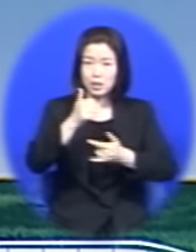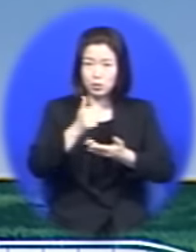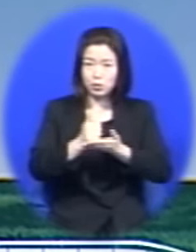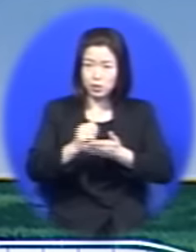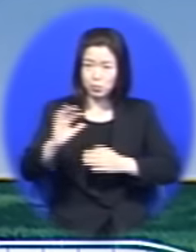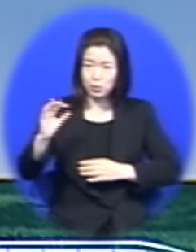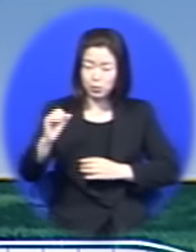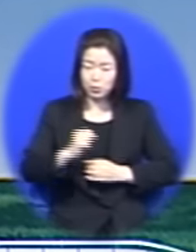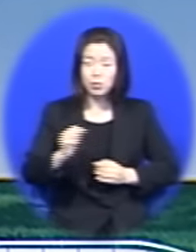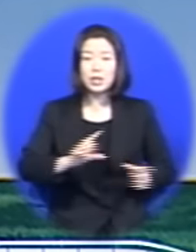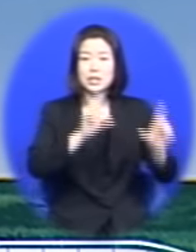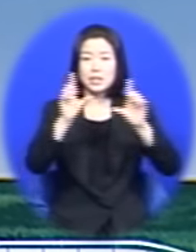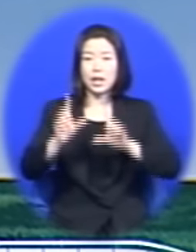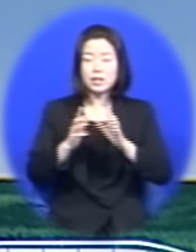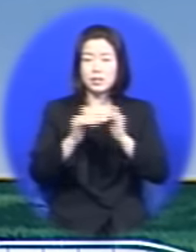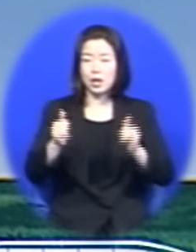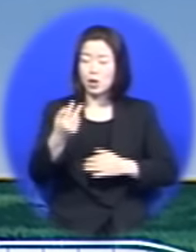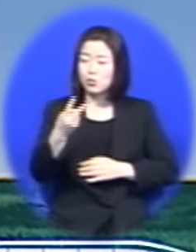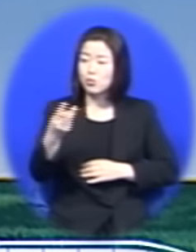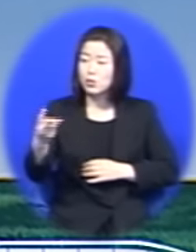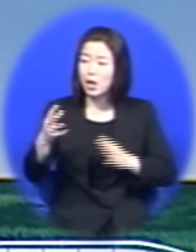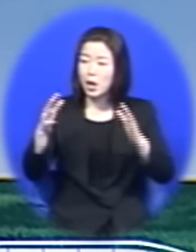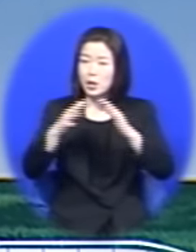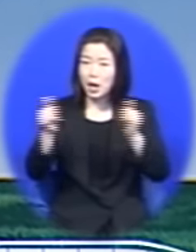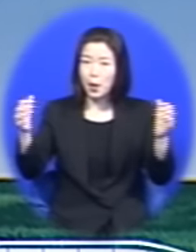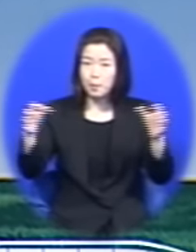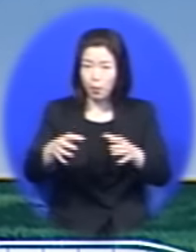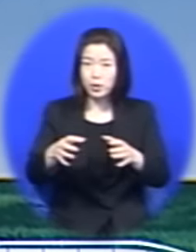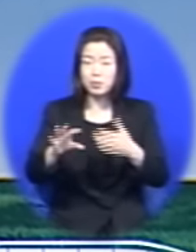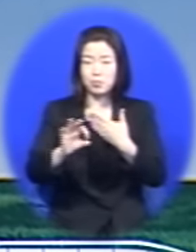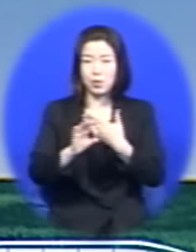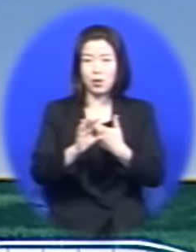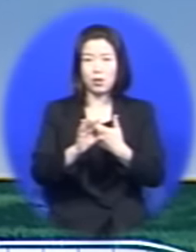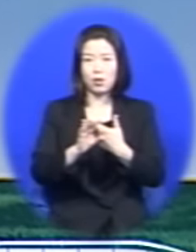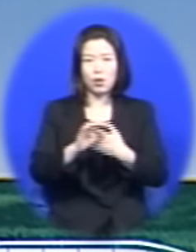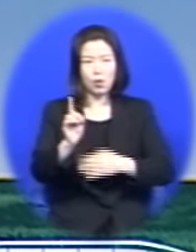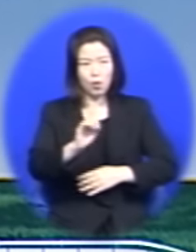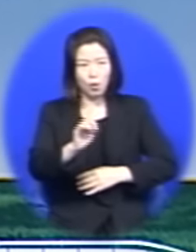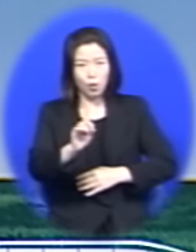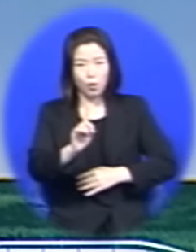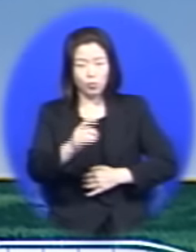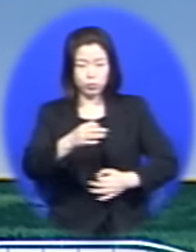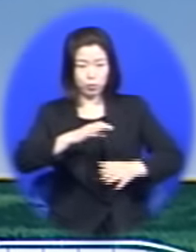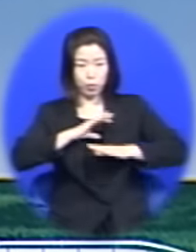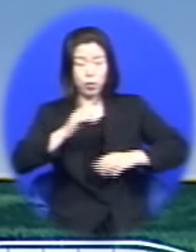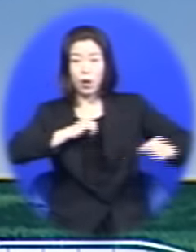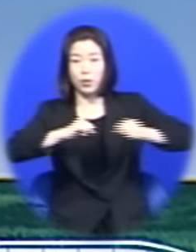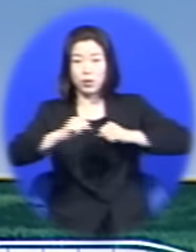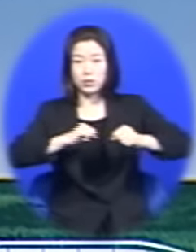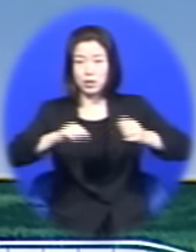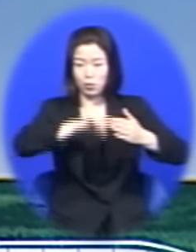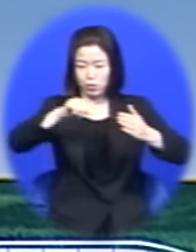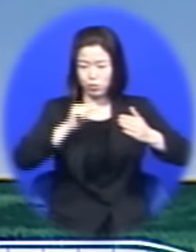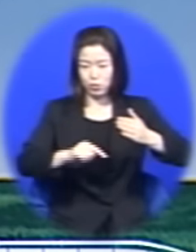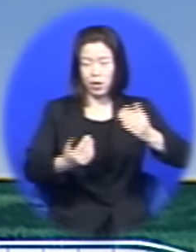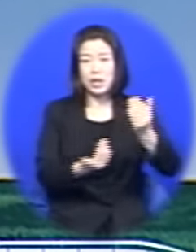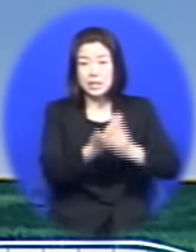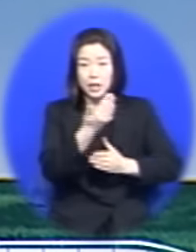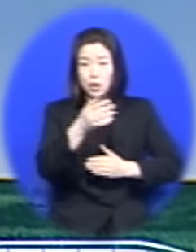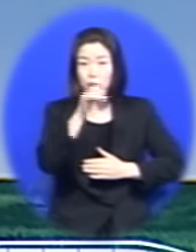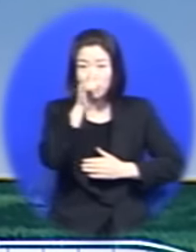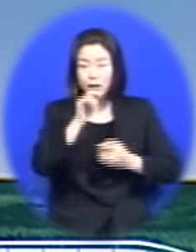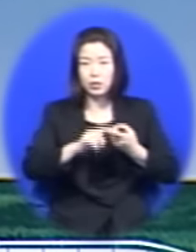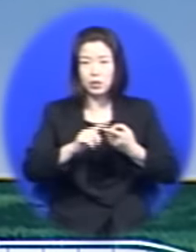예수님으로 사는 사람이 두세 사람만 모이면 아 무슨 놀라운 역사가 우리 가운데 일어나고 있구나 하는